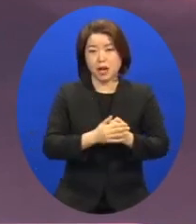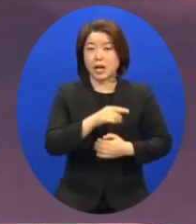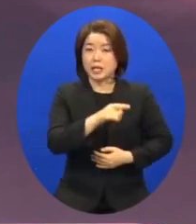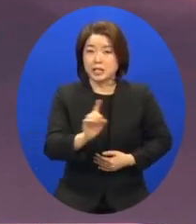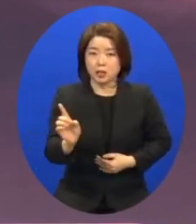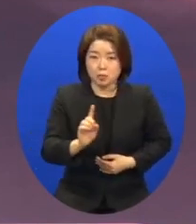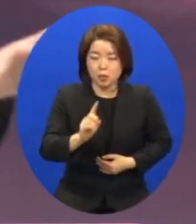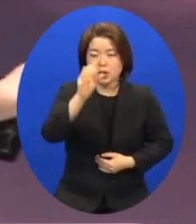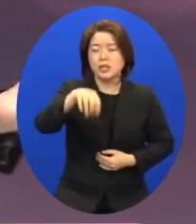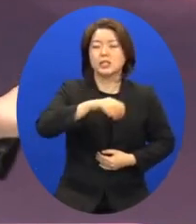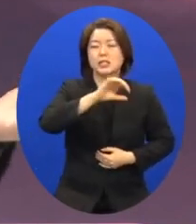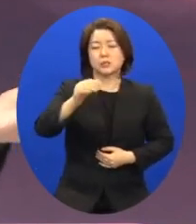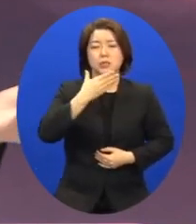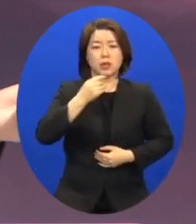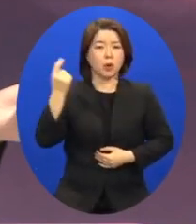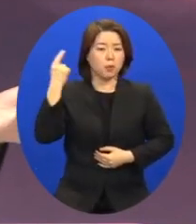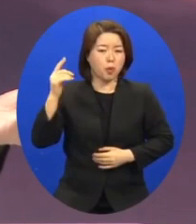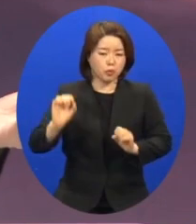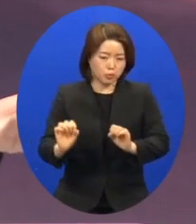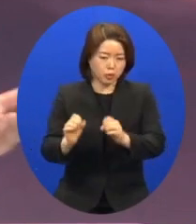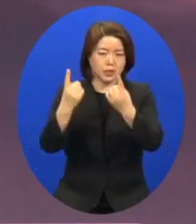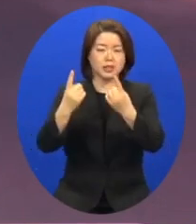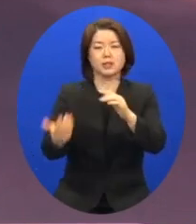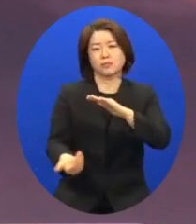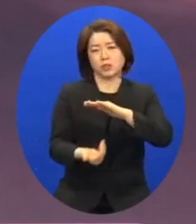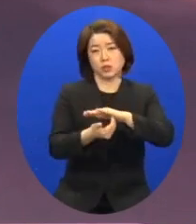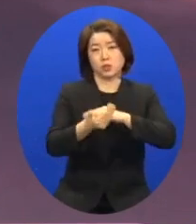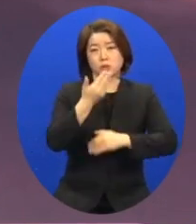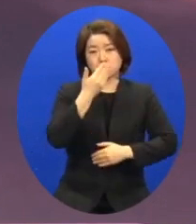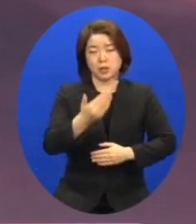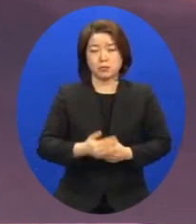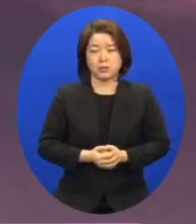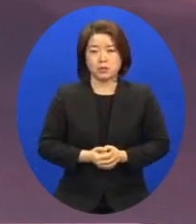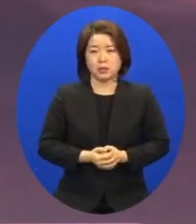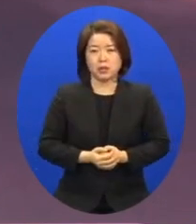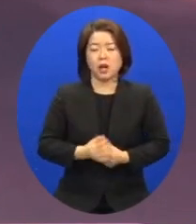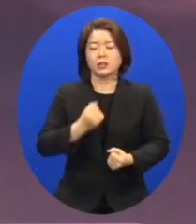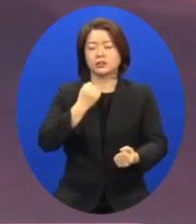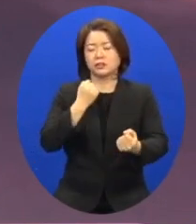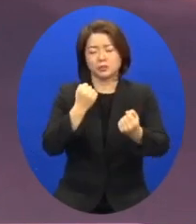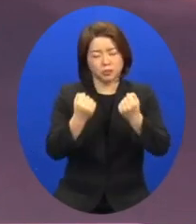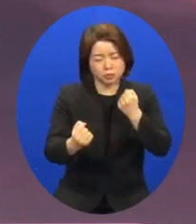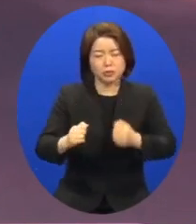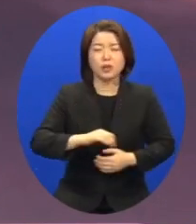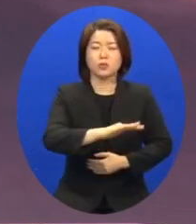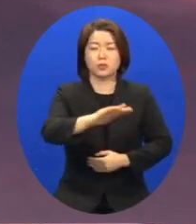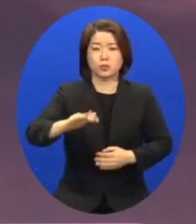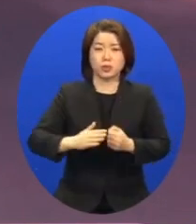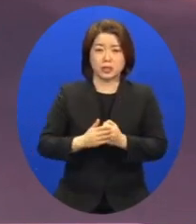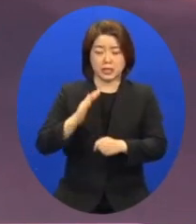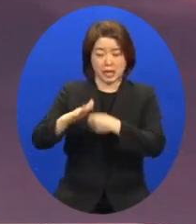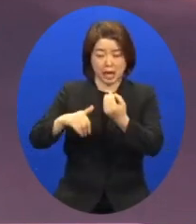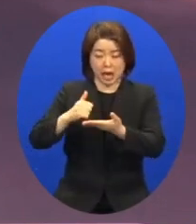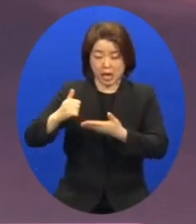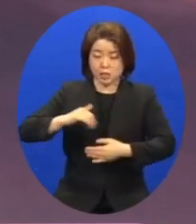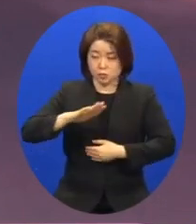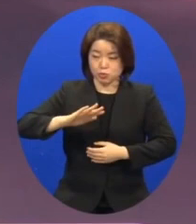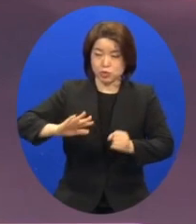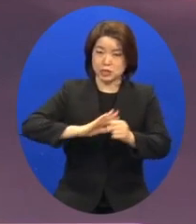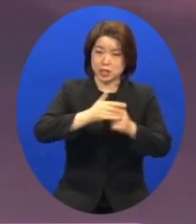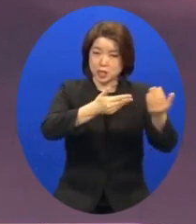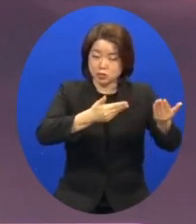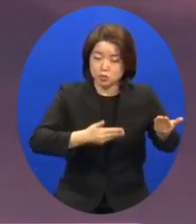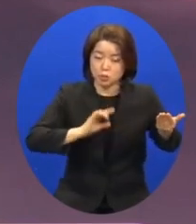복음으로 이루어지는 일입니다 그런 우린 데도 불구하고 하나님은 우리를 사랑하셔서 독생자를